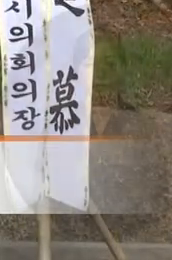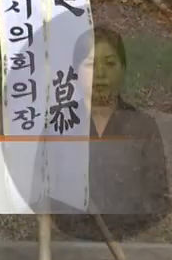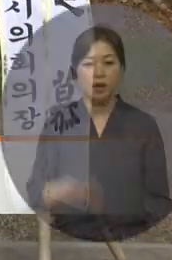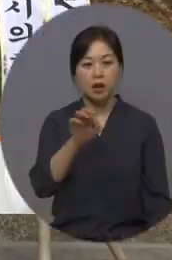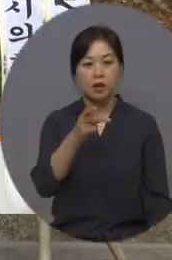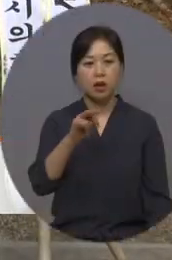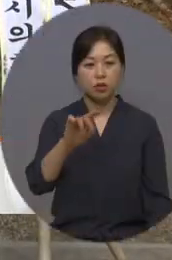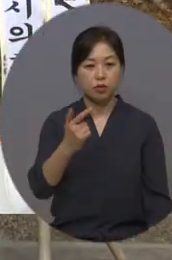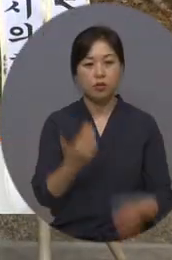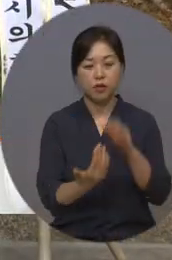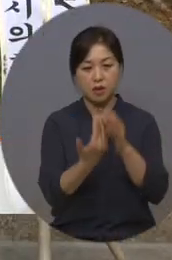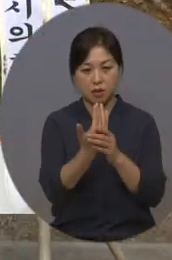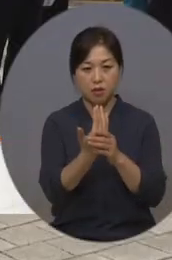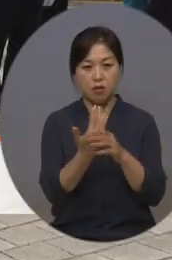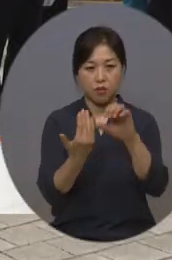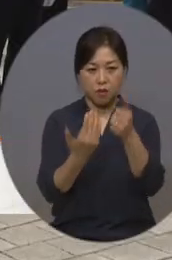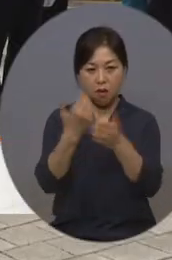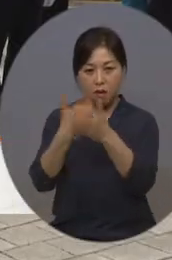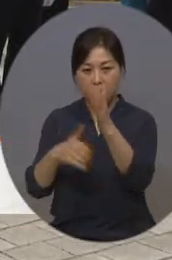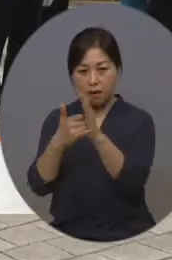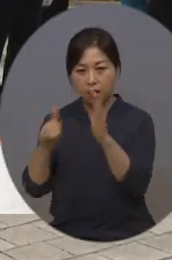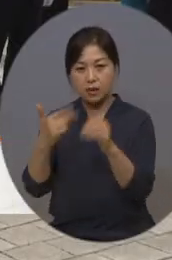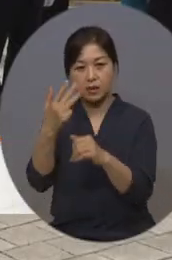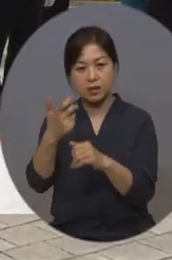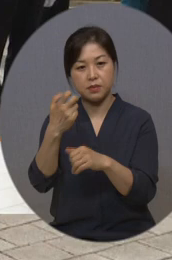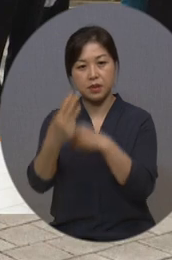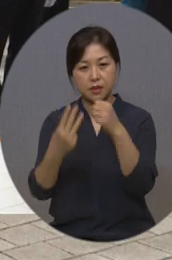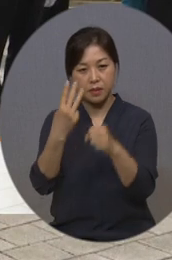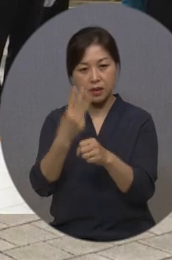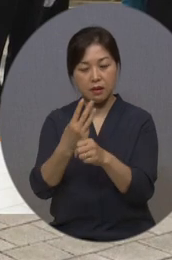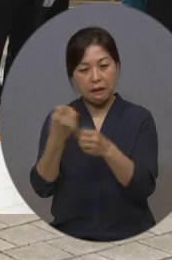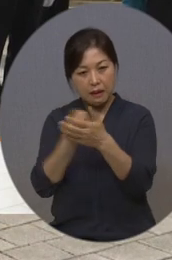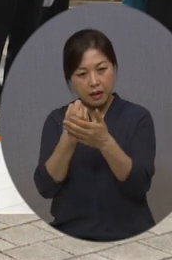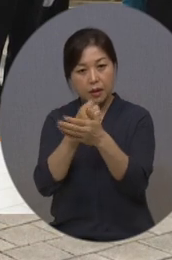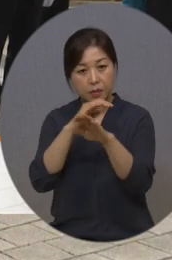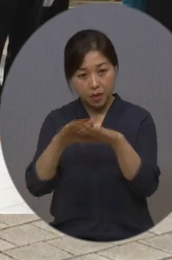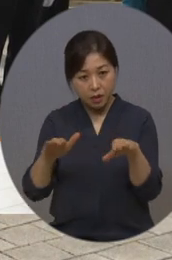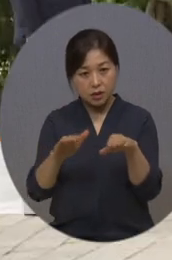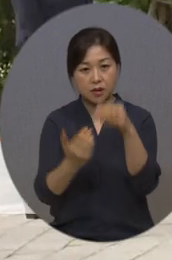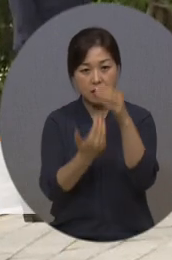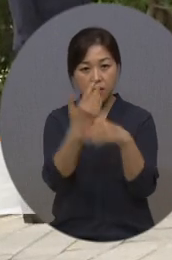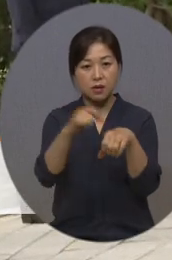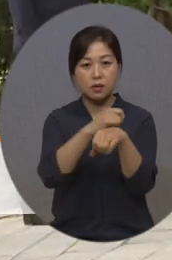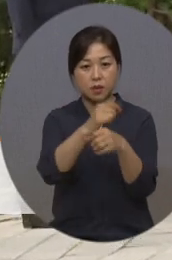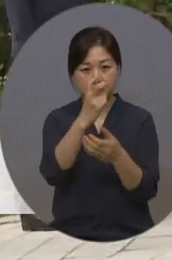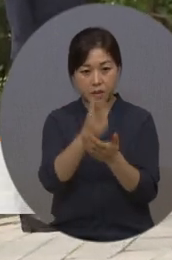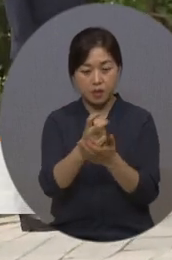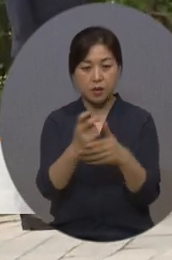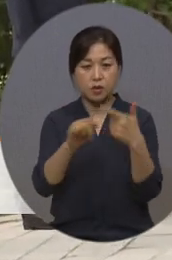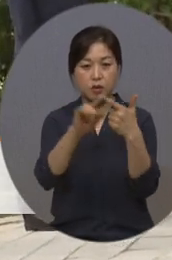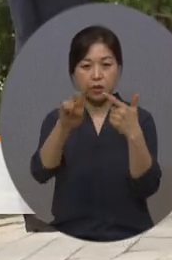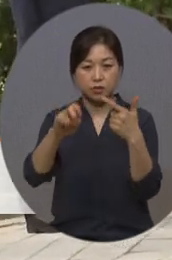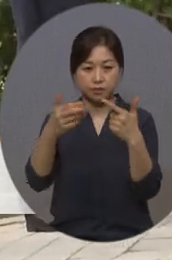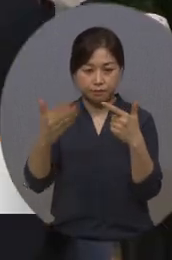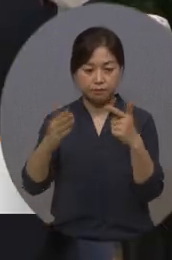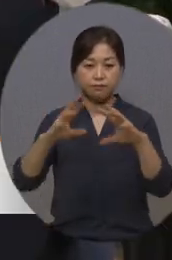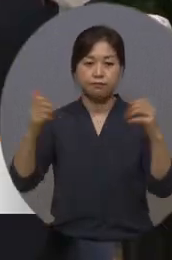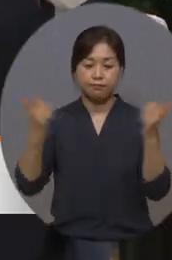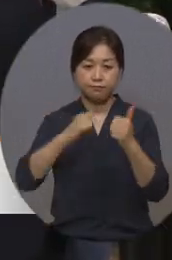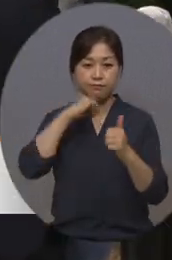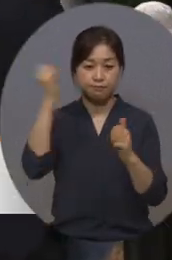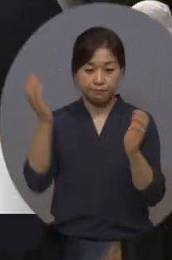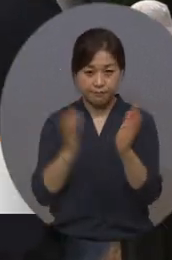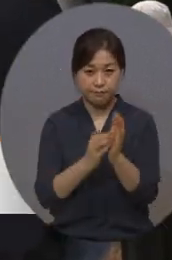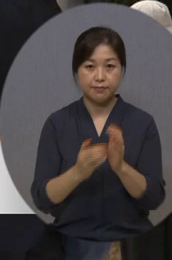여순 사건 유가족들의 73년 한을 풀어줄 여순 사건 특별법이 지난 6월 29일 국회를 최종